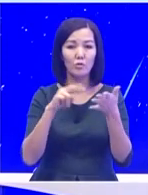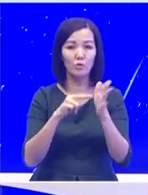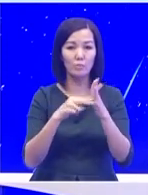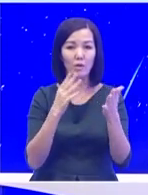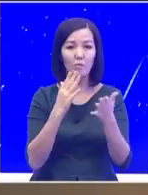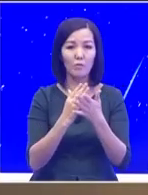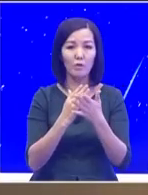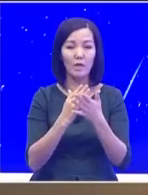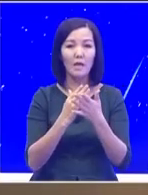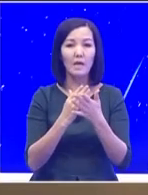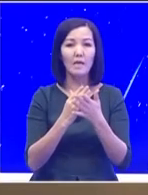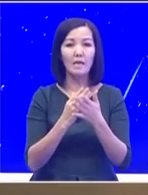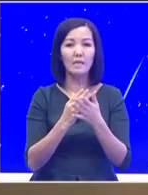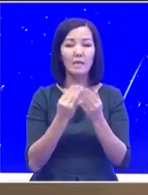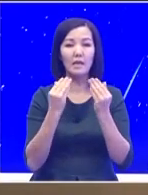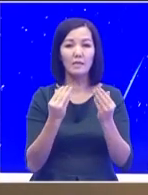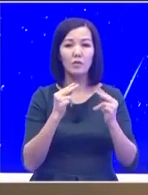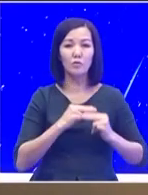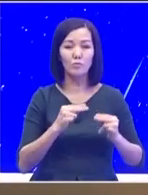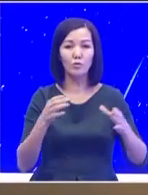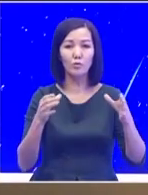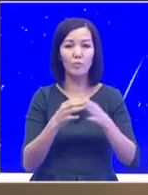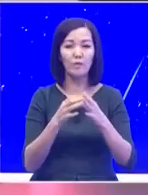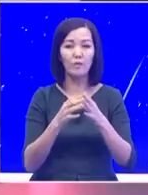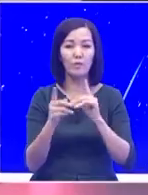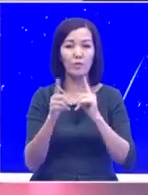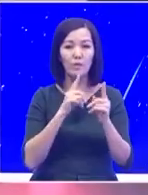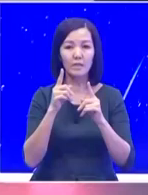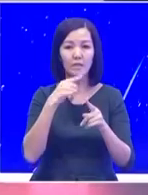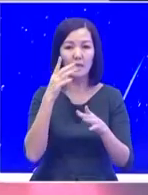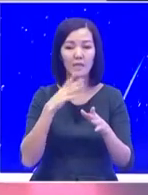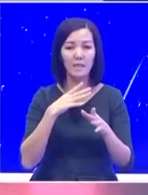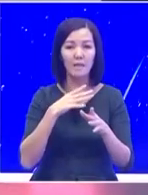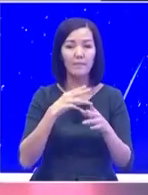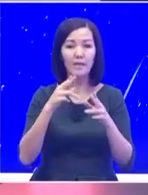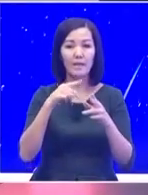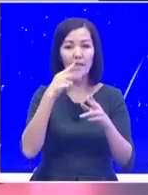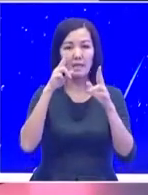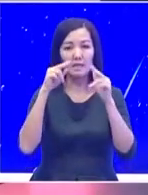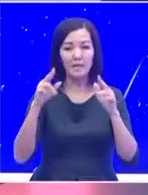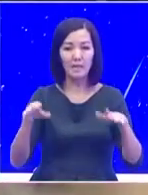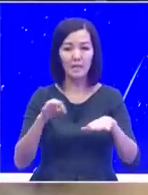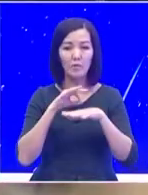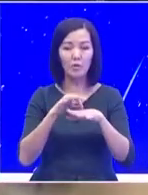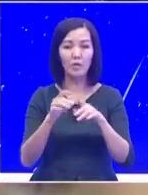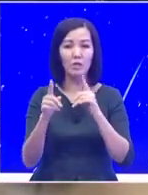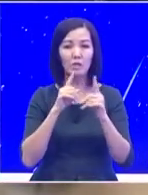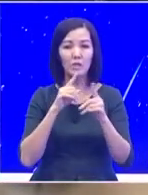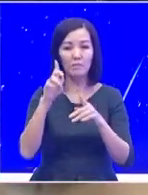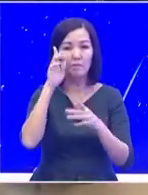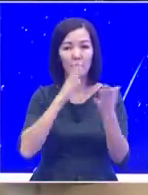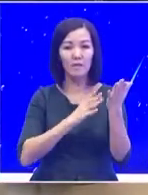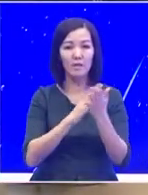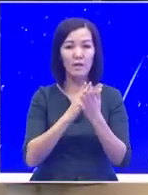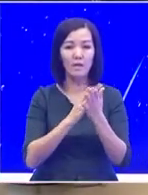жеткізуді көздеп отыр. Бұндай мәлімет ведомствоаралық жұмыс тобының кезекті отырысында айтылды. Тіл сарайында өткен жиында мемлекеттік